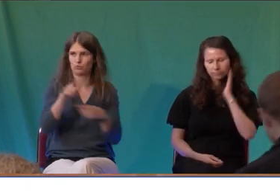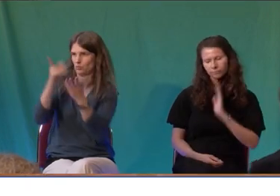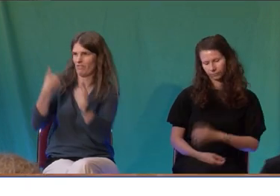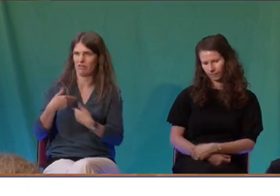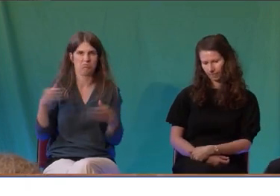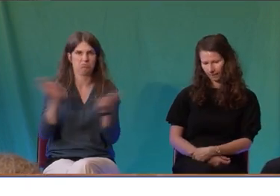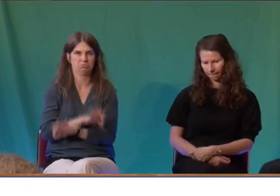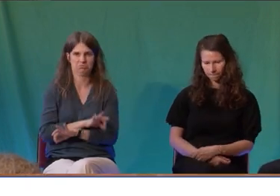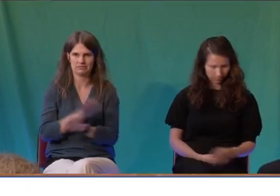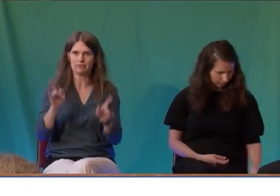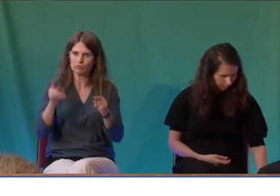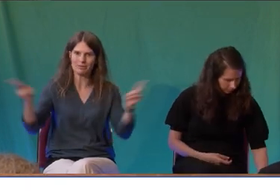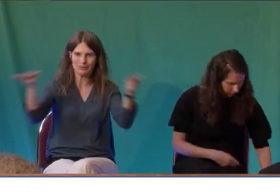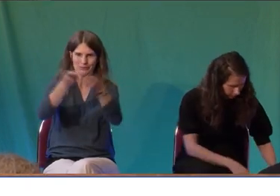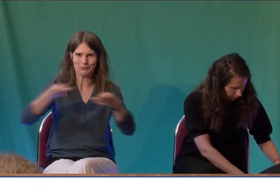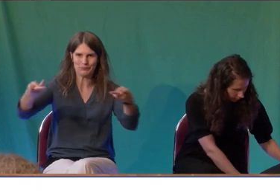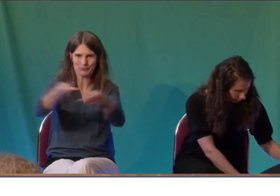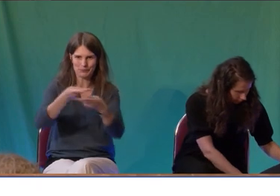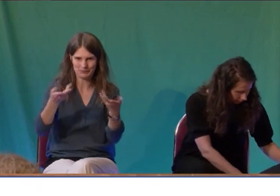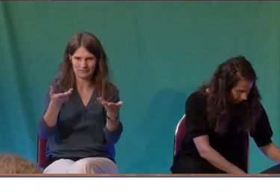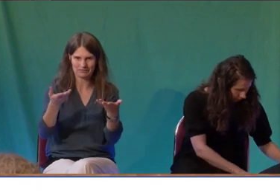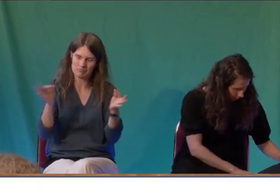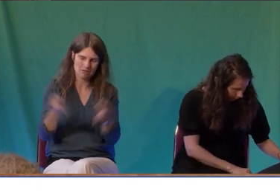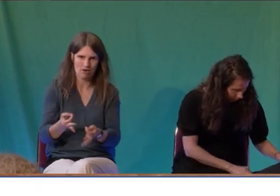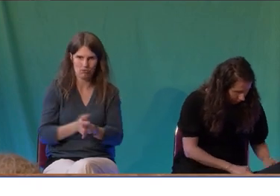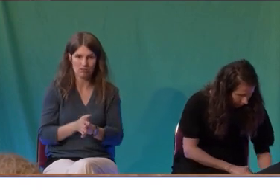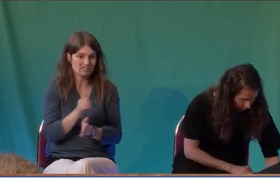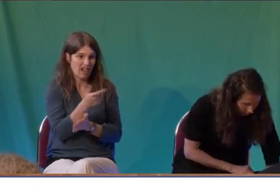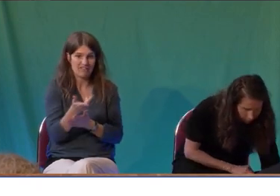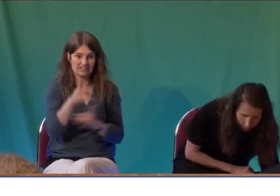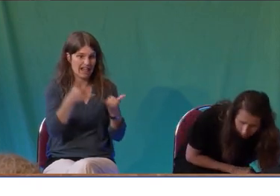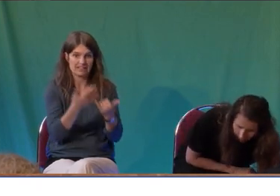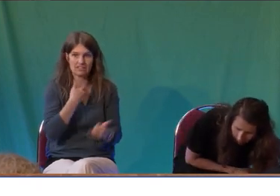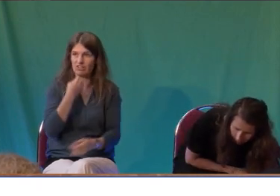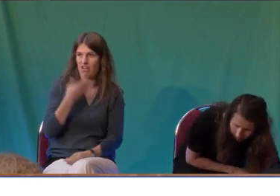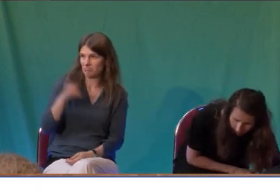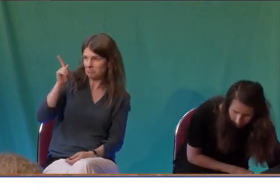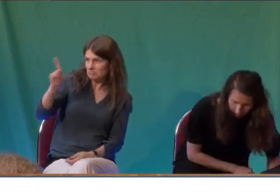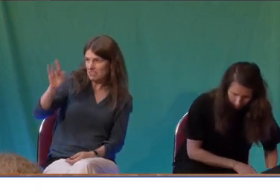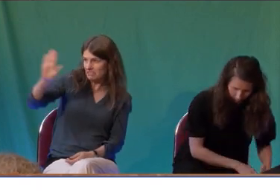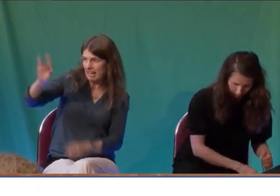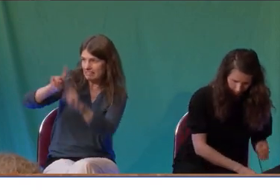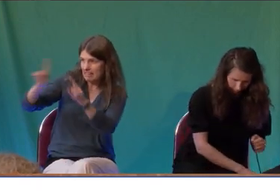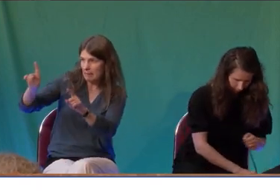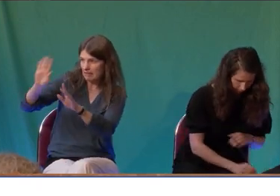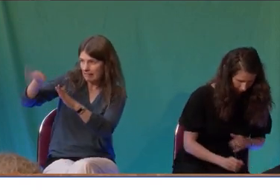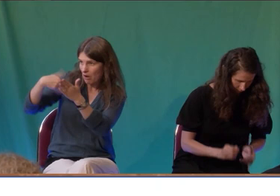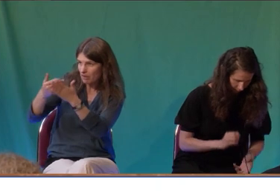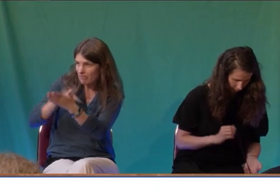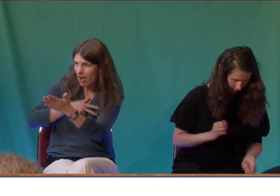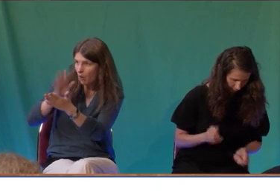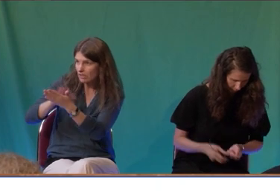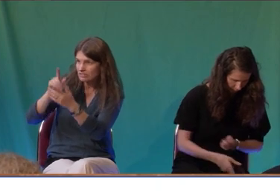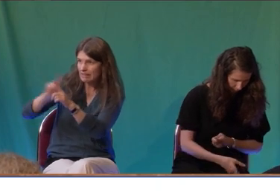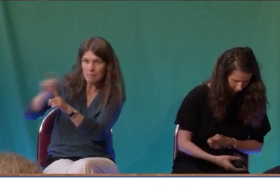auch Eltern nicht immer ganz klar haben welche unterstützungsperson ist jetzt eigentlich für welches Thema da oder selbst wenn das da